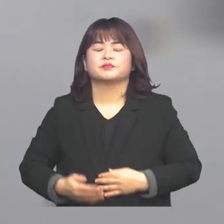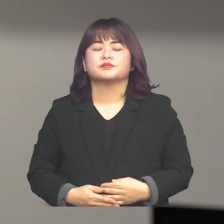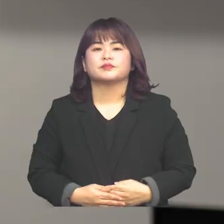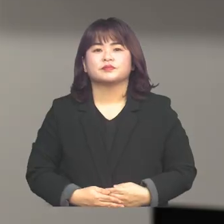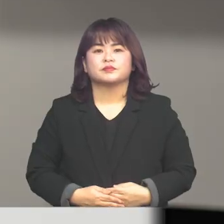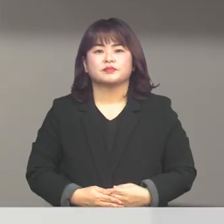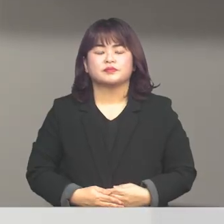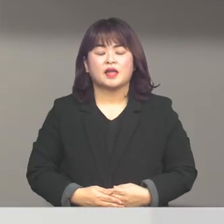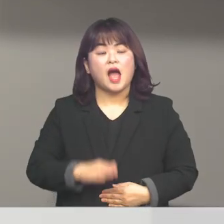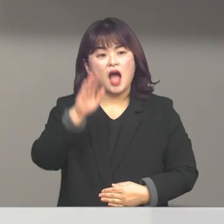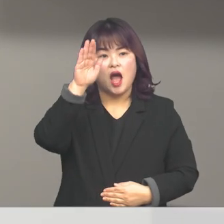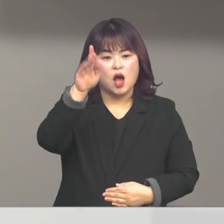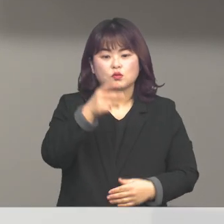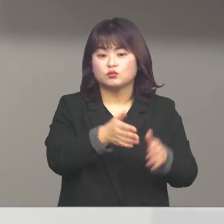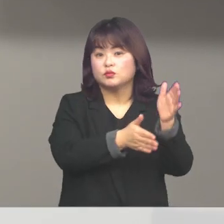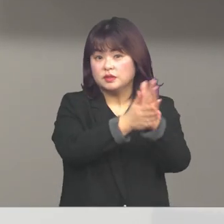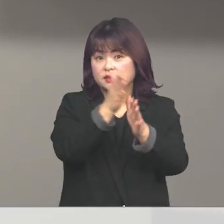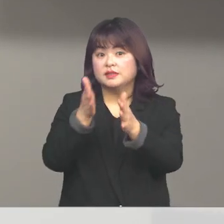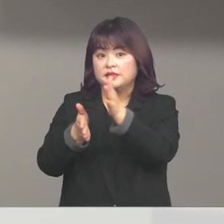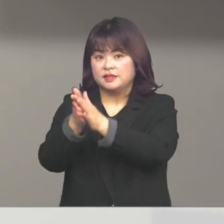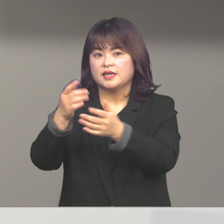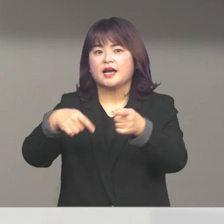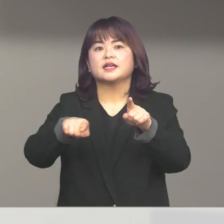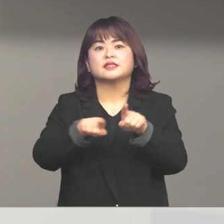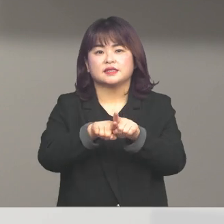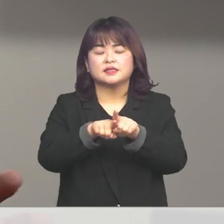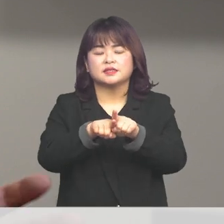송출했습니다. 앞으로 두 도시가